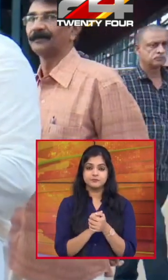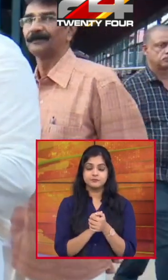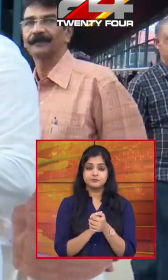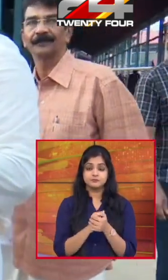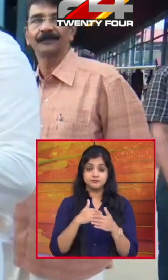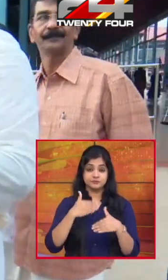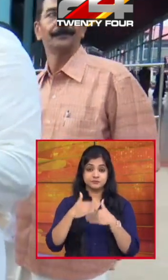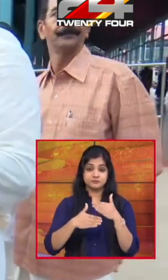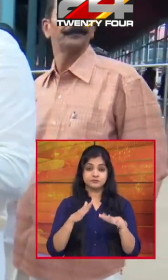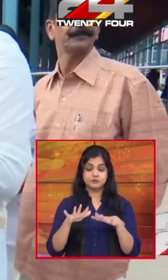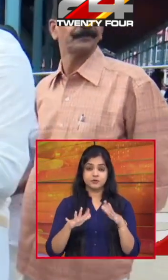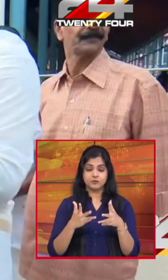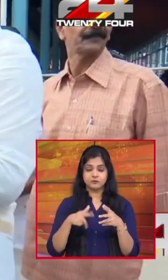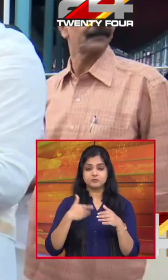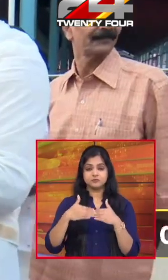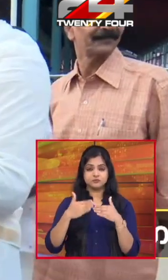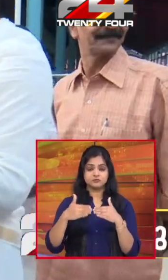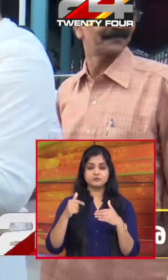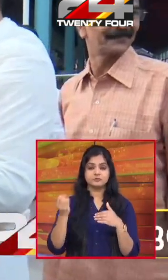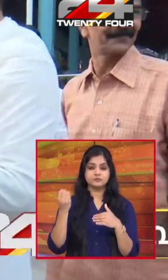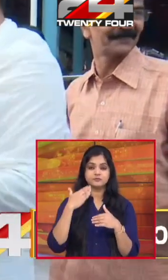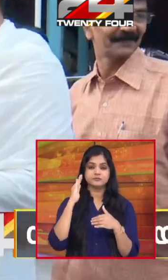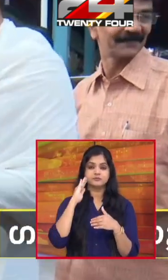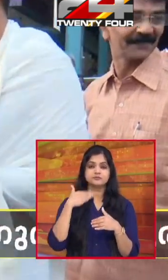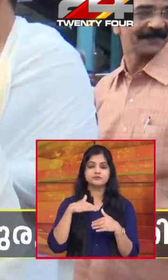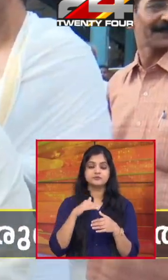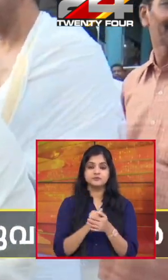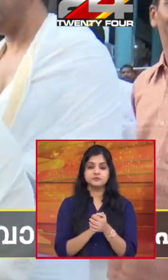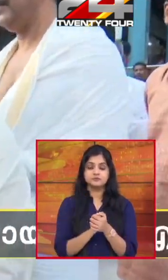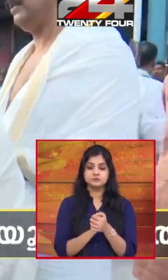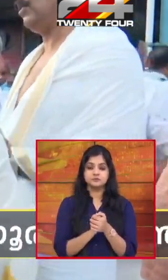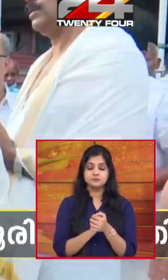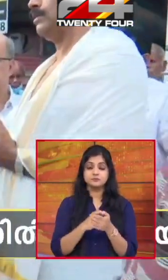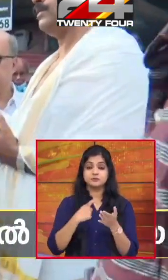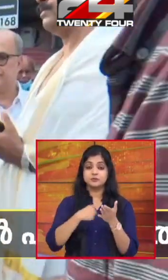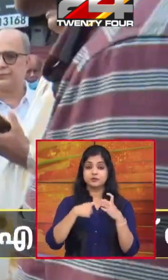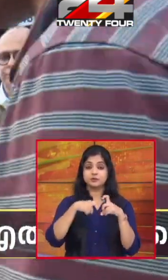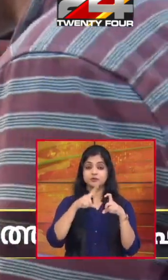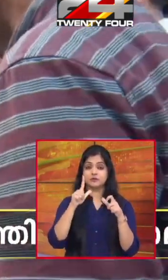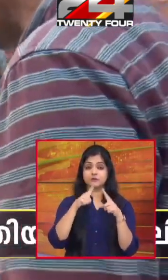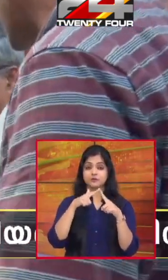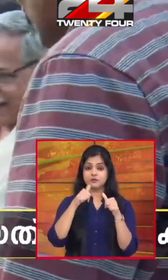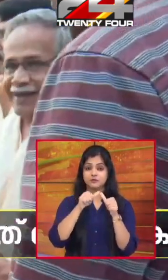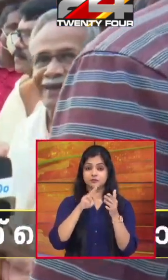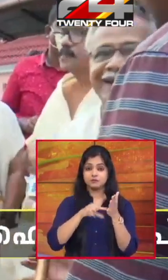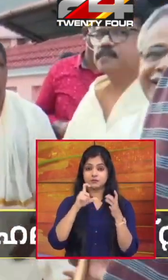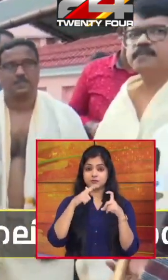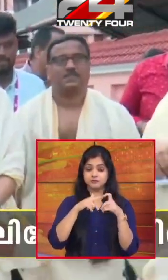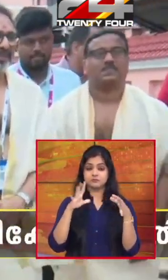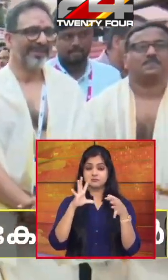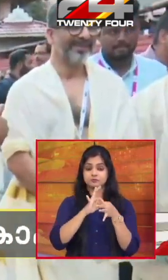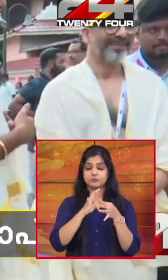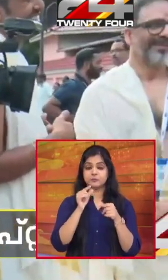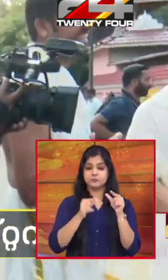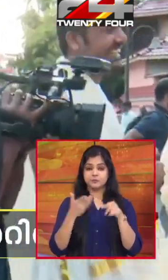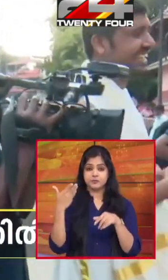തുടർ നടപടികൾ പിന്നീട് ഉണ്ടാവും. എയർലൈൻസുമായി ബന്ധപ്പെട്ട ആളുകളെല്ലാം തന്നെ ഇവിടെയുണ്ട്.